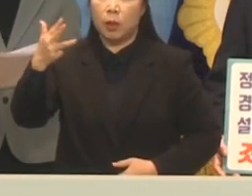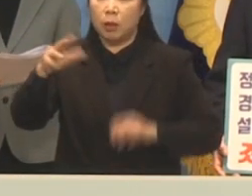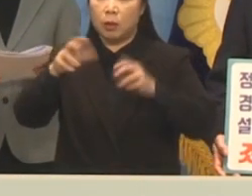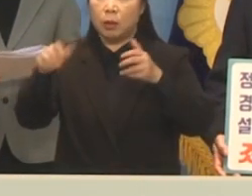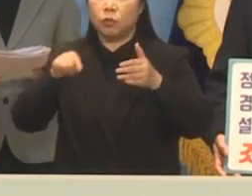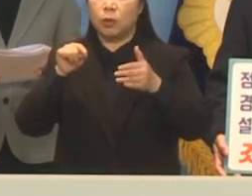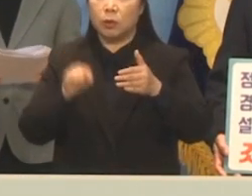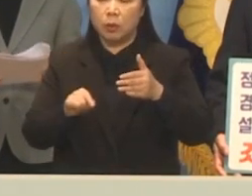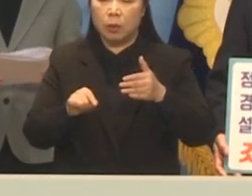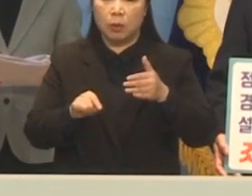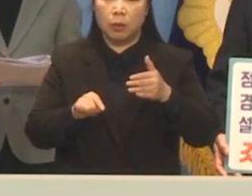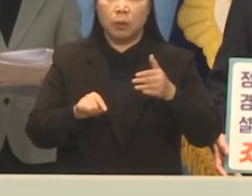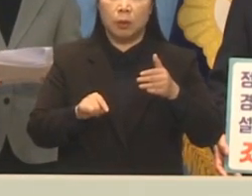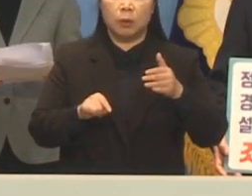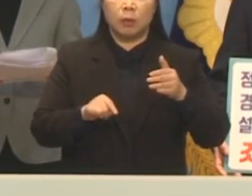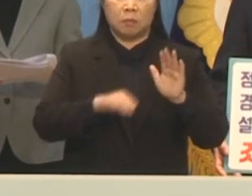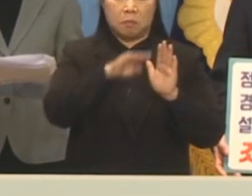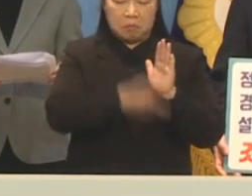1.1%에도 미치지 못하는